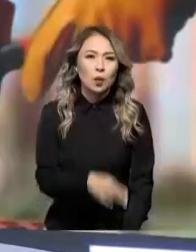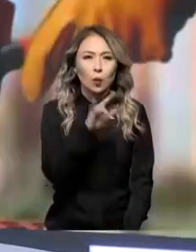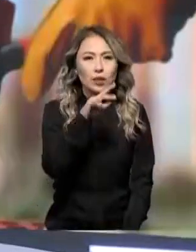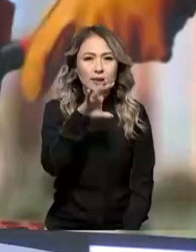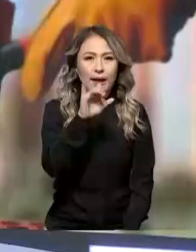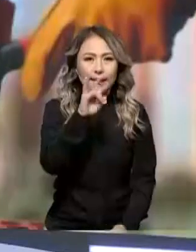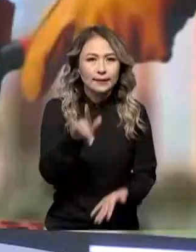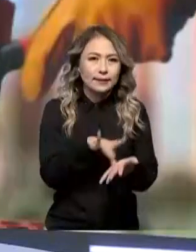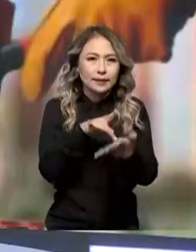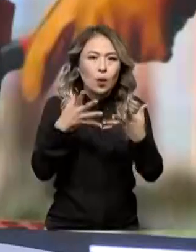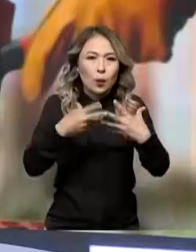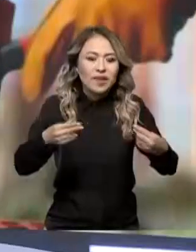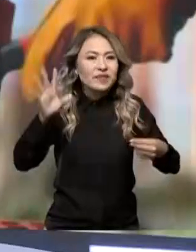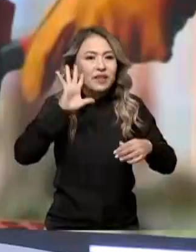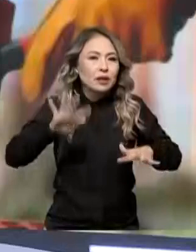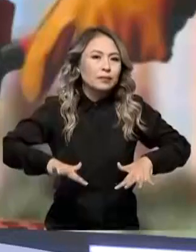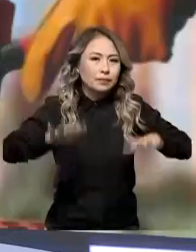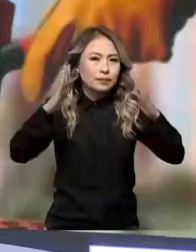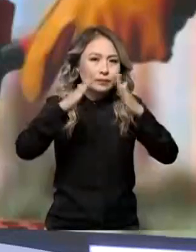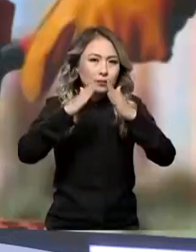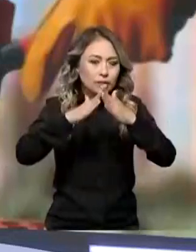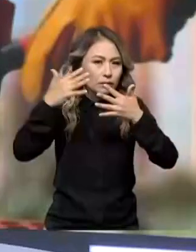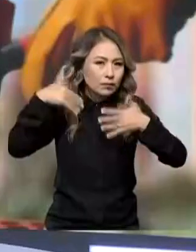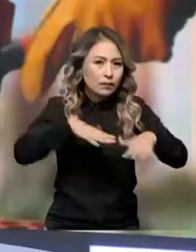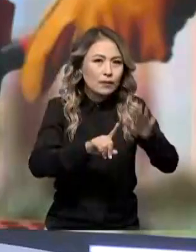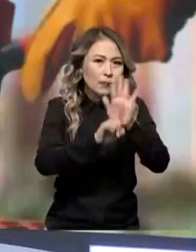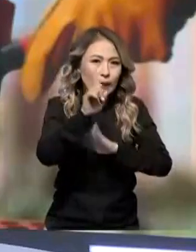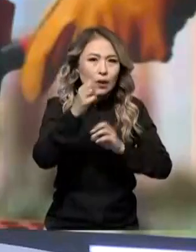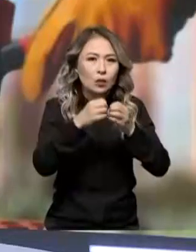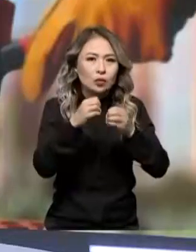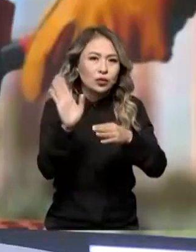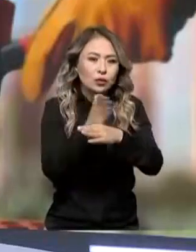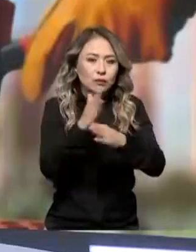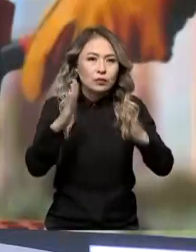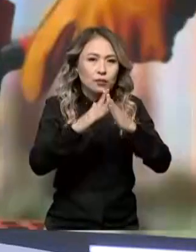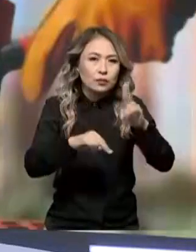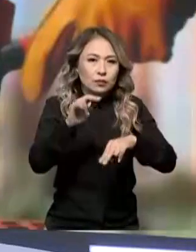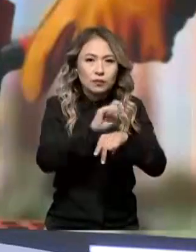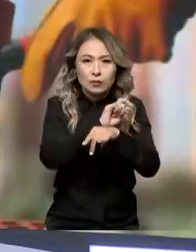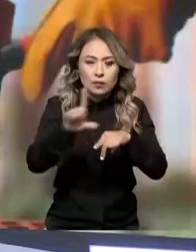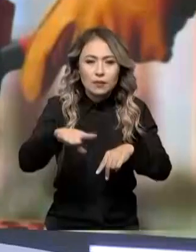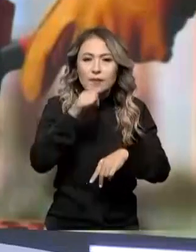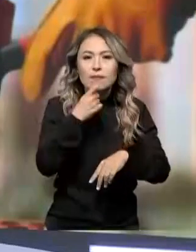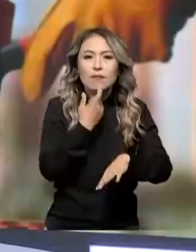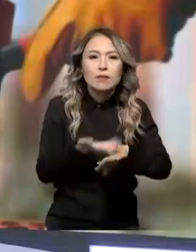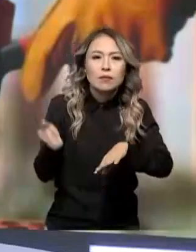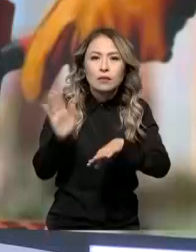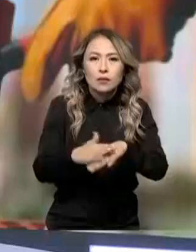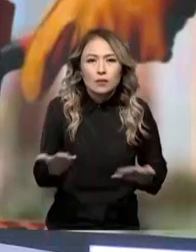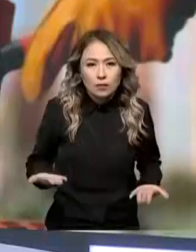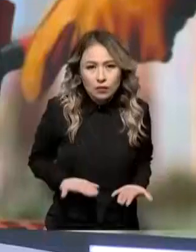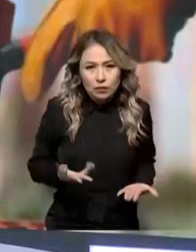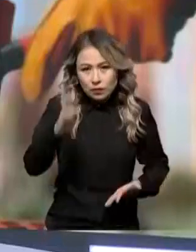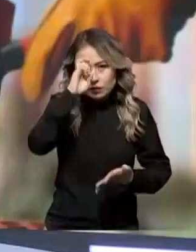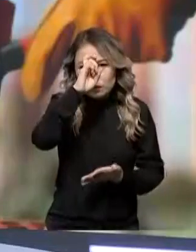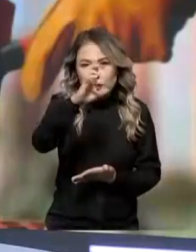Құлсары қаласында көктемгі тасқын кезінде баспаналары суға кеткен тұрғындар үшін 100 жеке үйдің құрылысы басталды. Қиын жағдайға тап